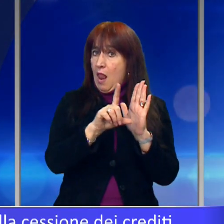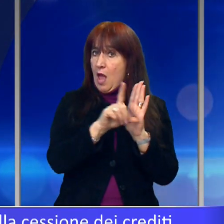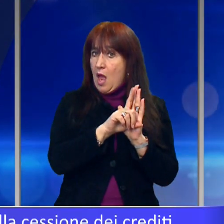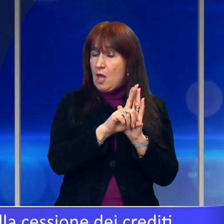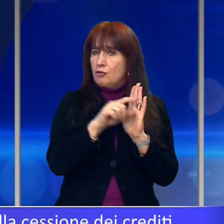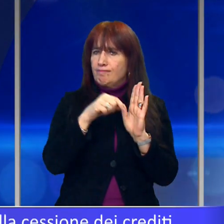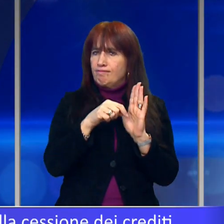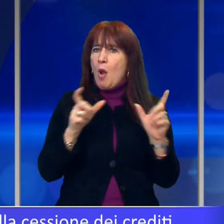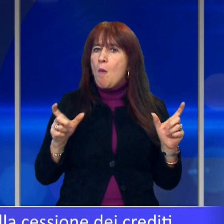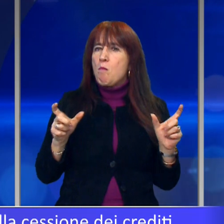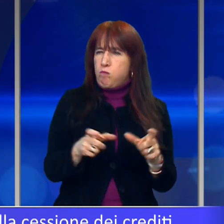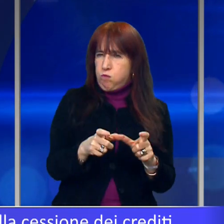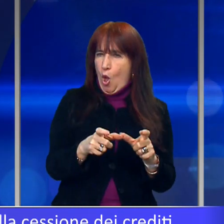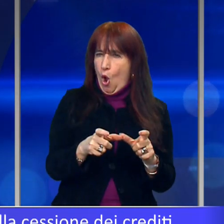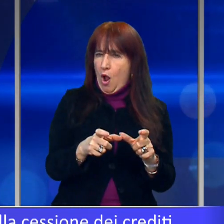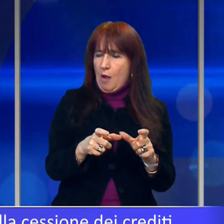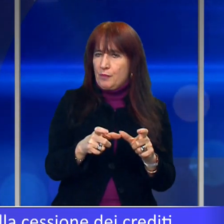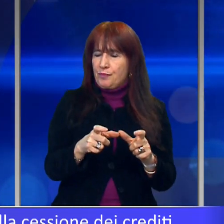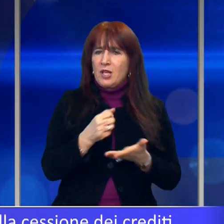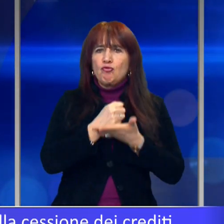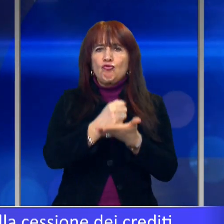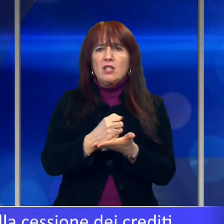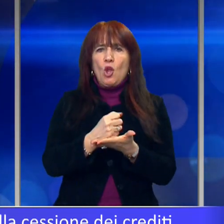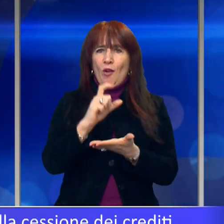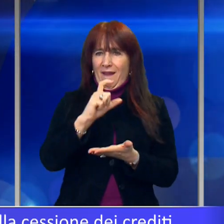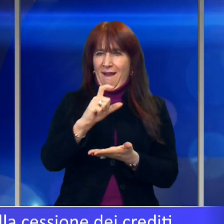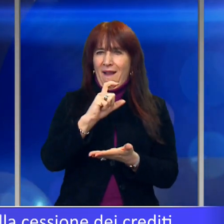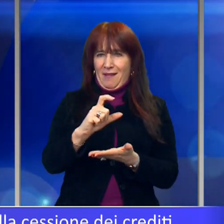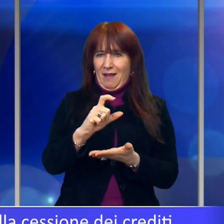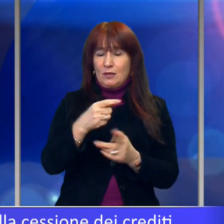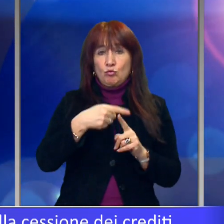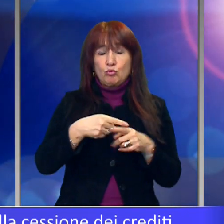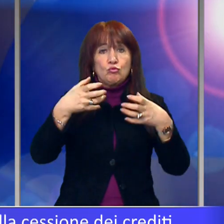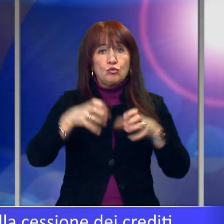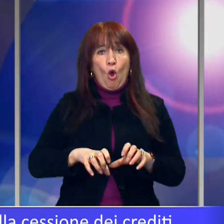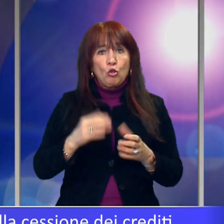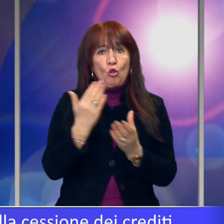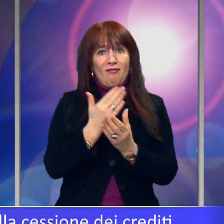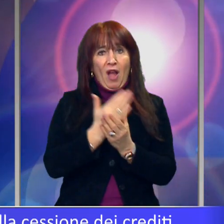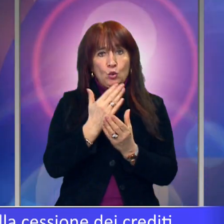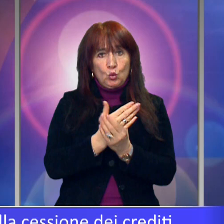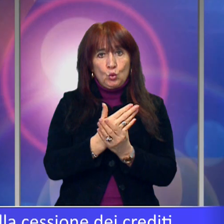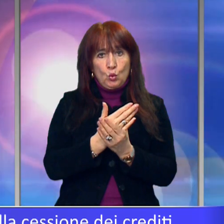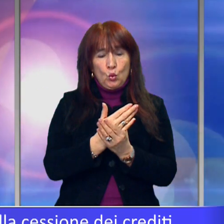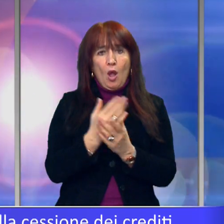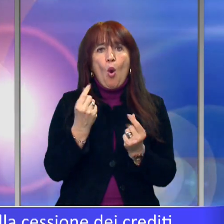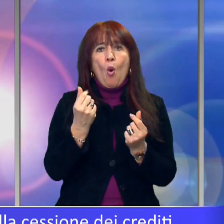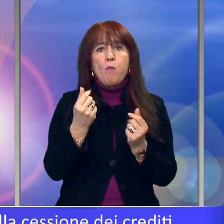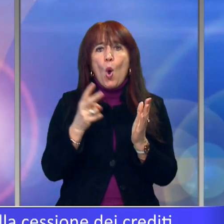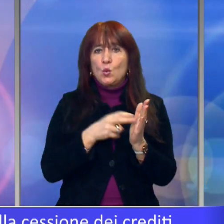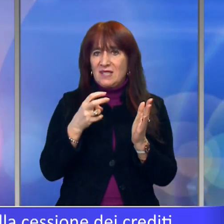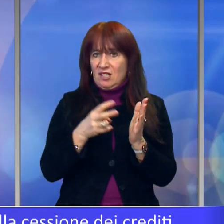per bloccare la cessione dei crediti e lo sconto in fattura dei bonus